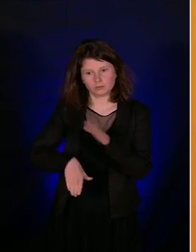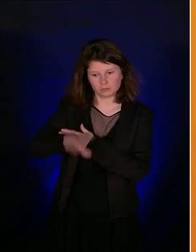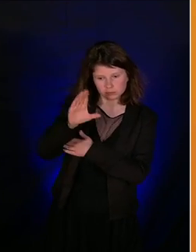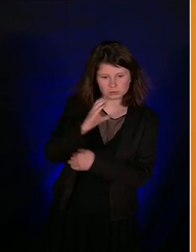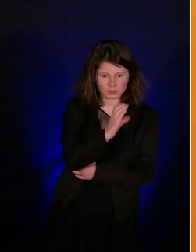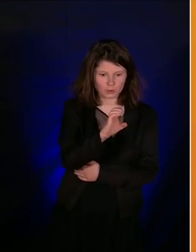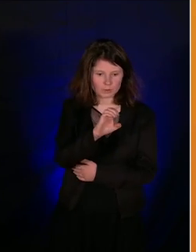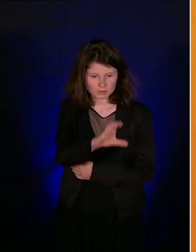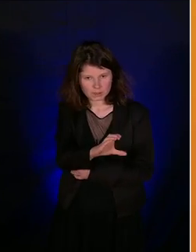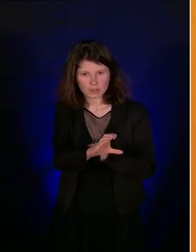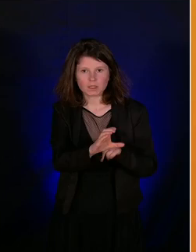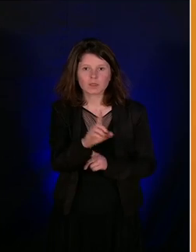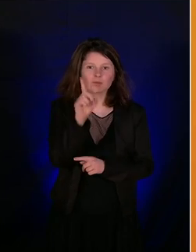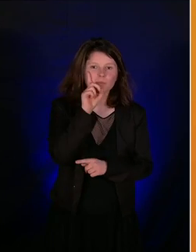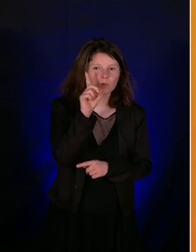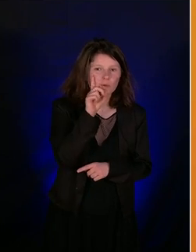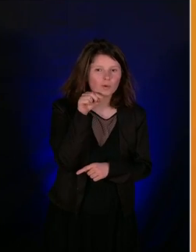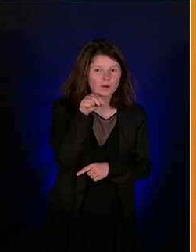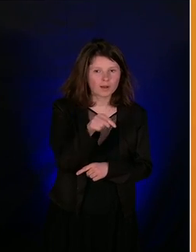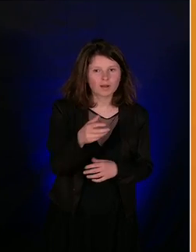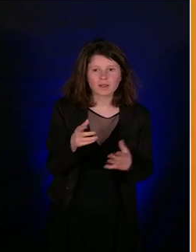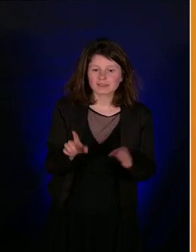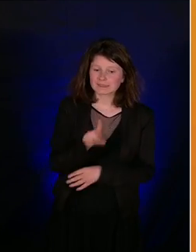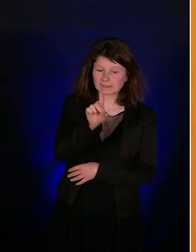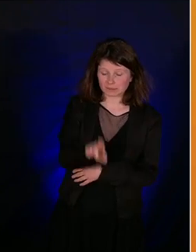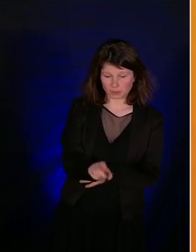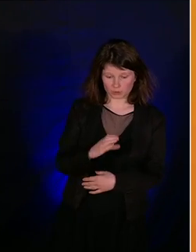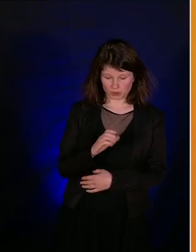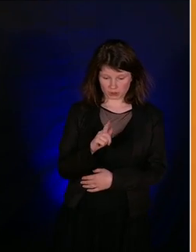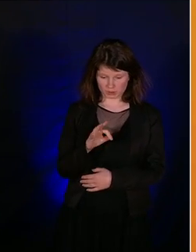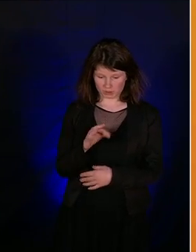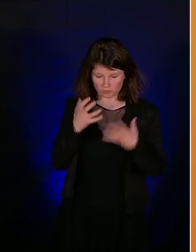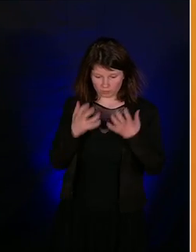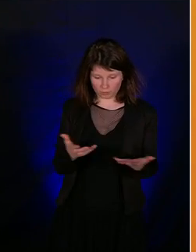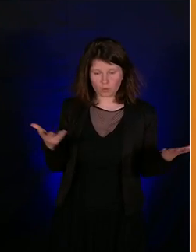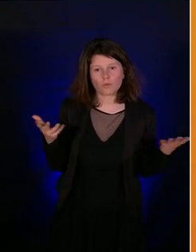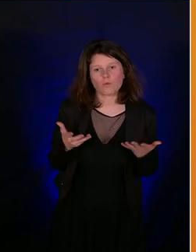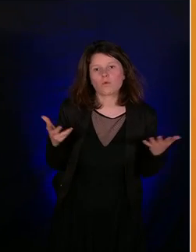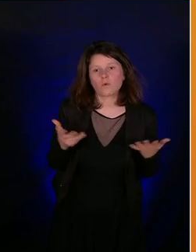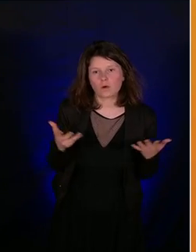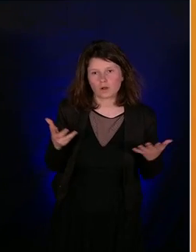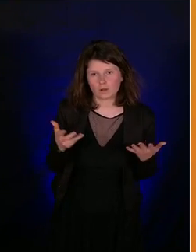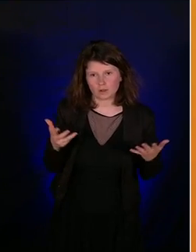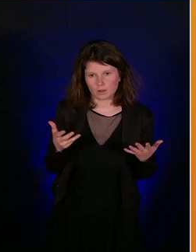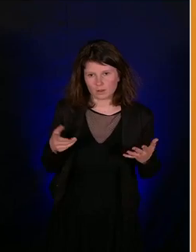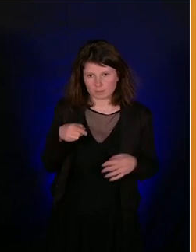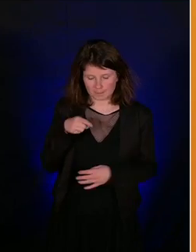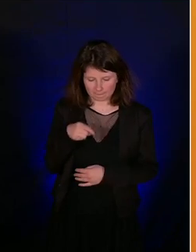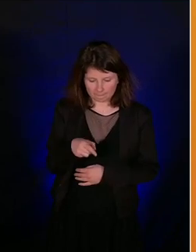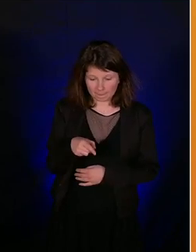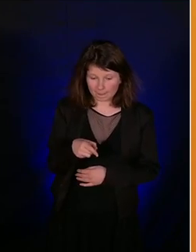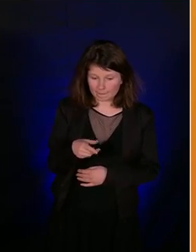CEC c'est bien la question de quel CGT on veut et comment on va sortir de ce congrès sur quelle ligne qu'est-ce qu'on porte